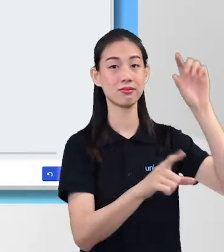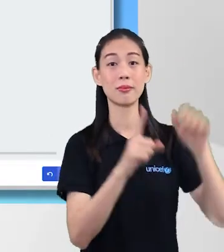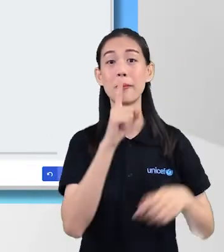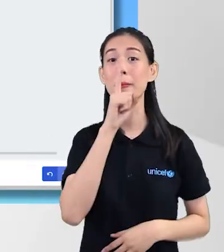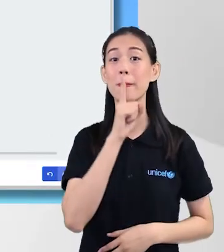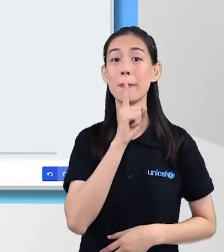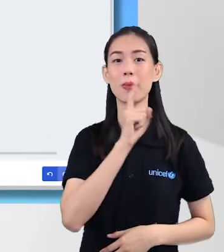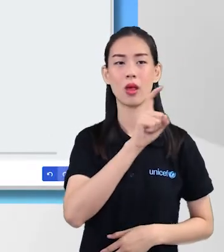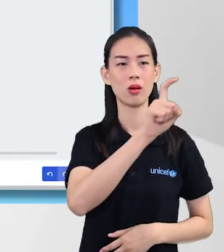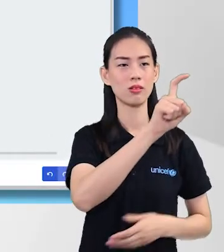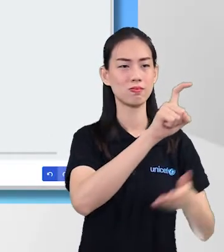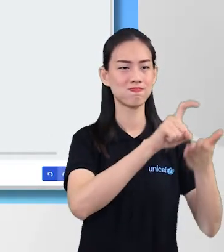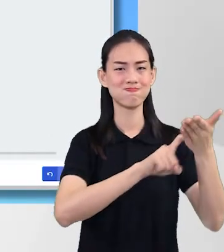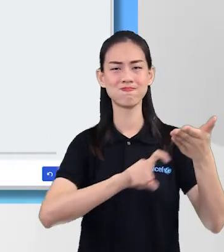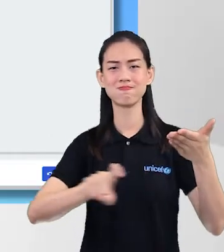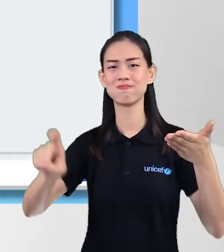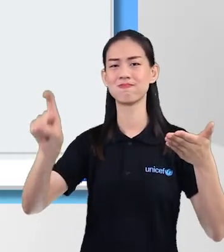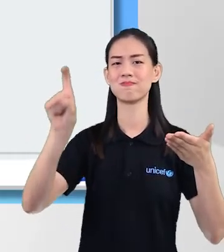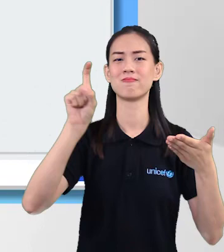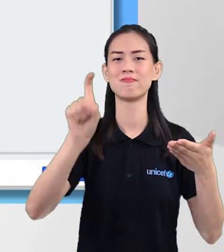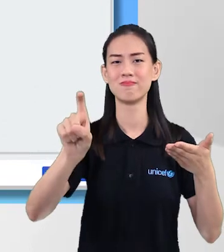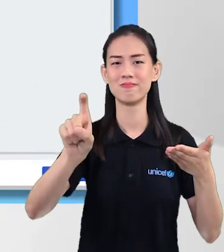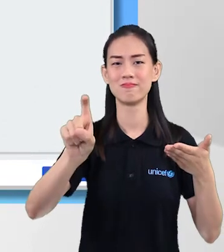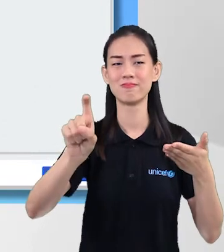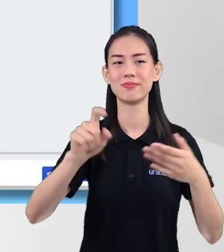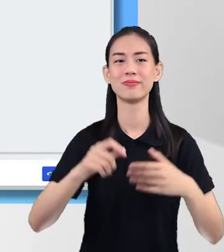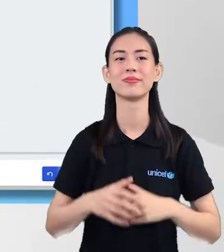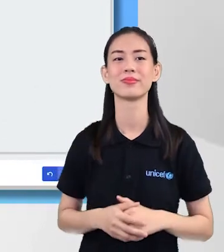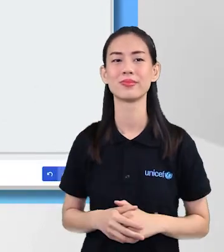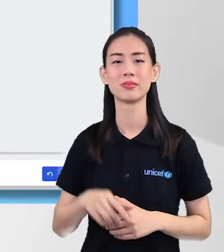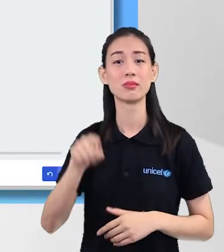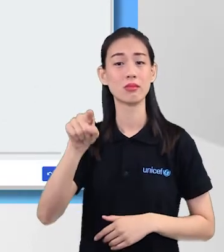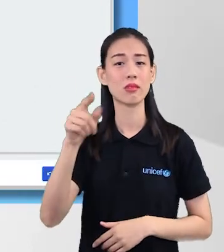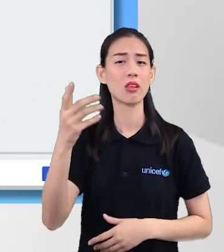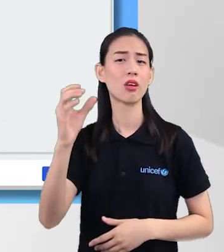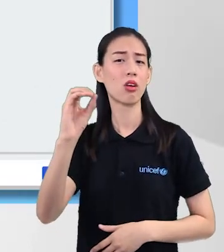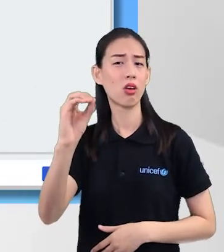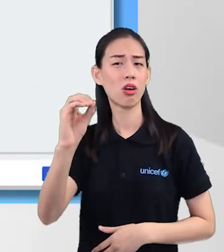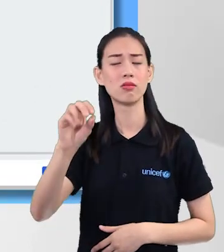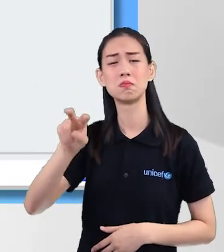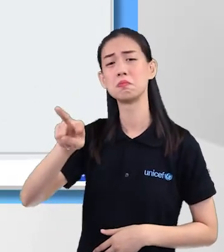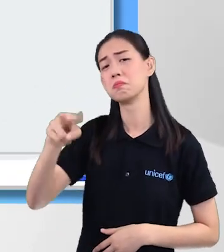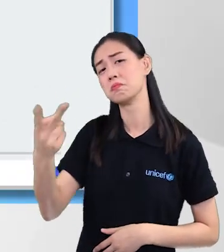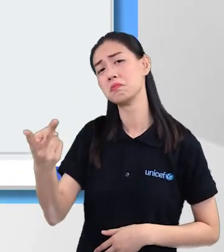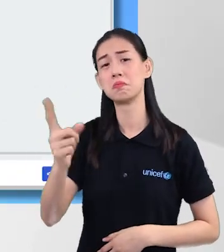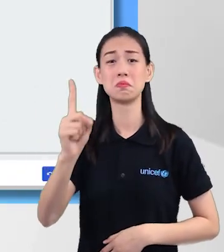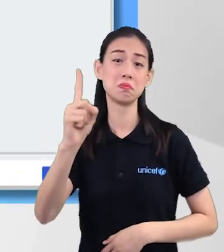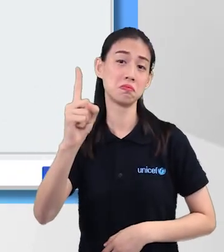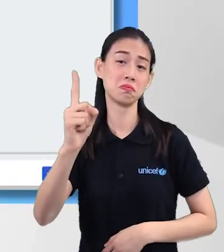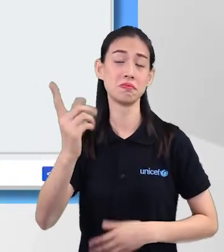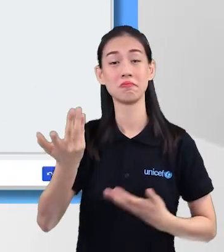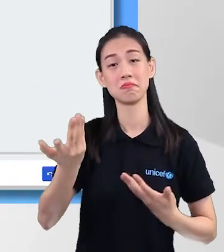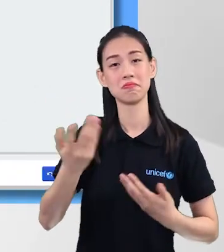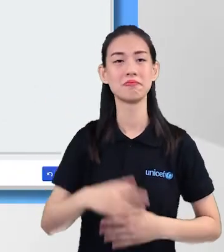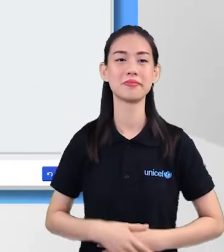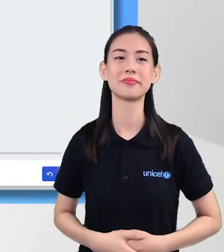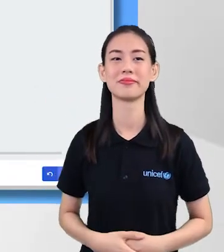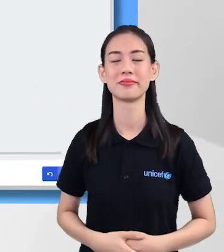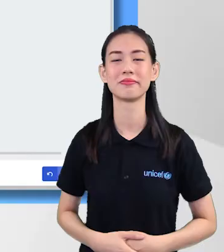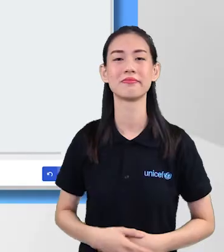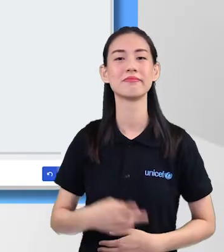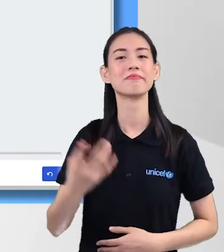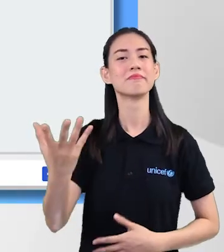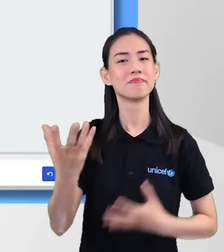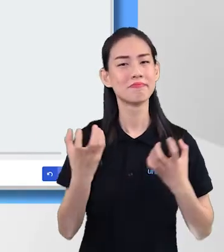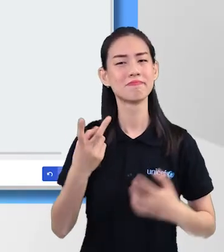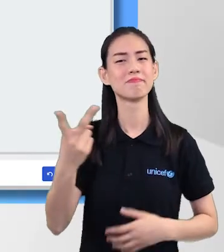pins. Blok digital write boleh menghantar maklumat off atau on pada pin yang kita pilih dengan menggunakan angka 0 atau 1.